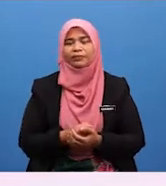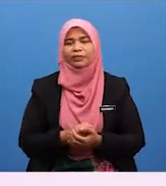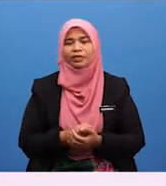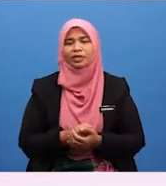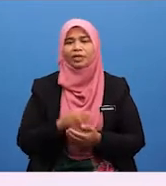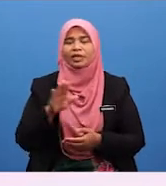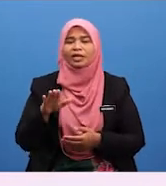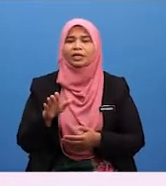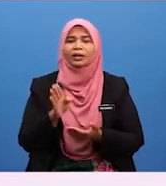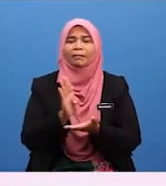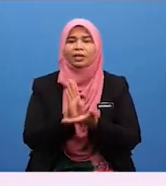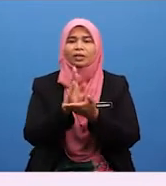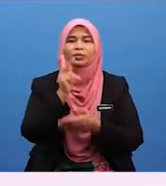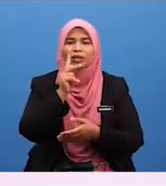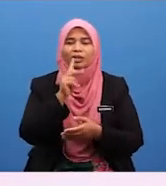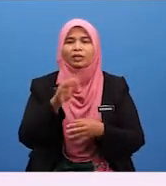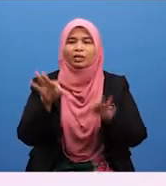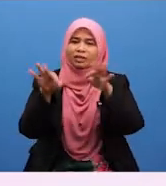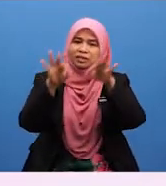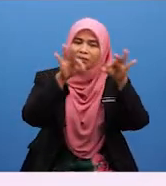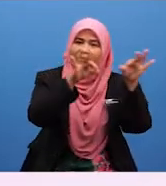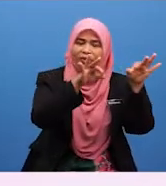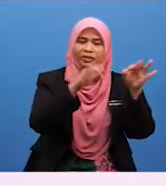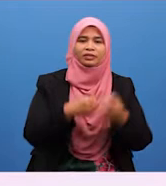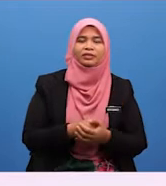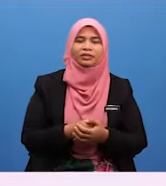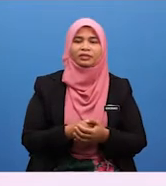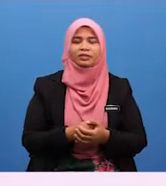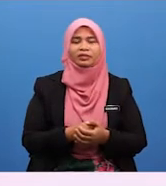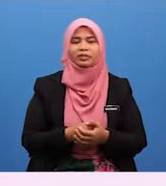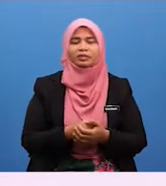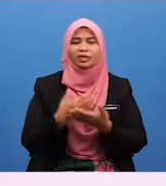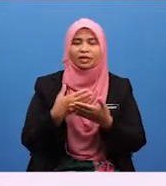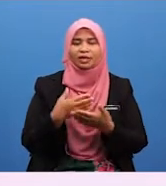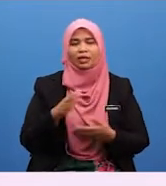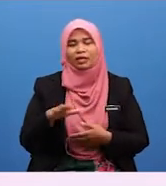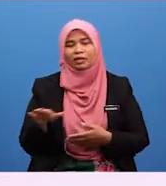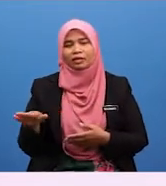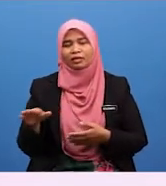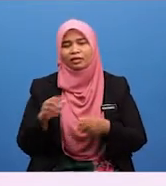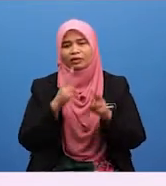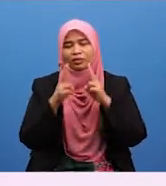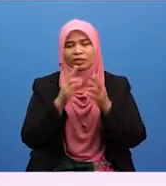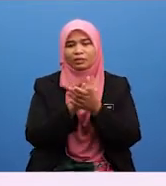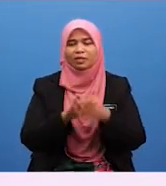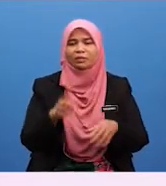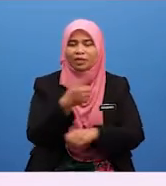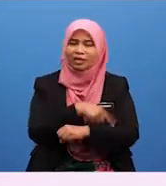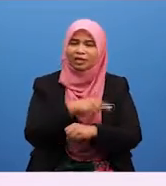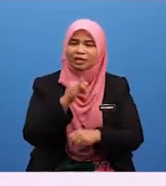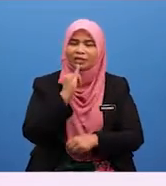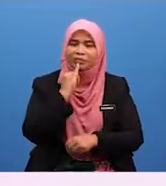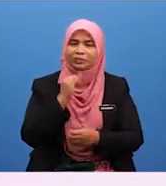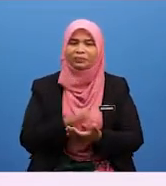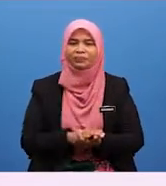membantu kakak menjemur kain. Anak-anak mengucapkan selamat hari ibu sempena hari ibu. Nampak